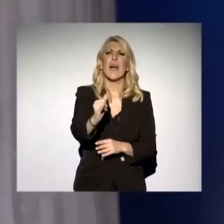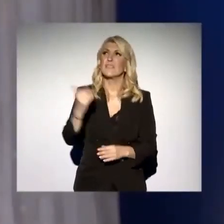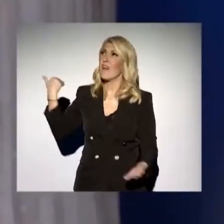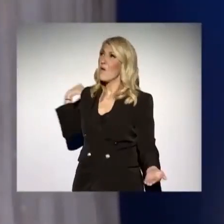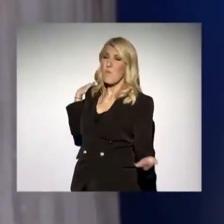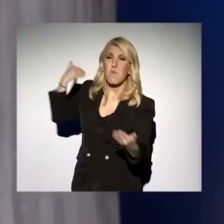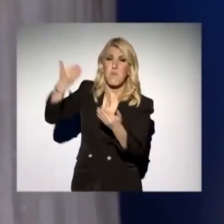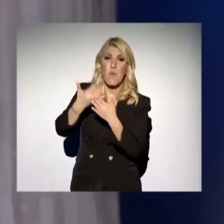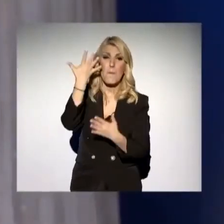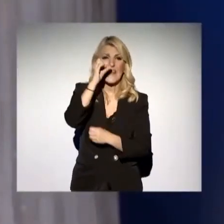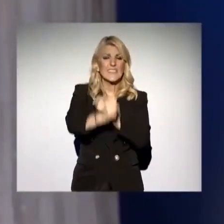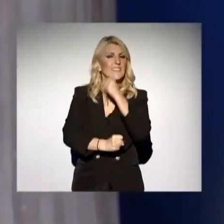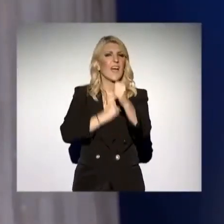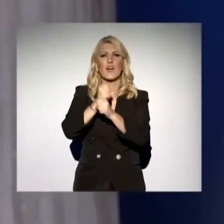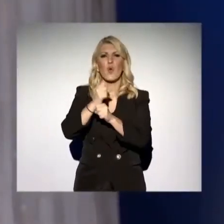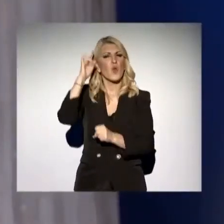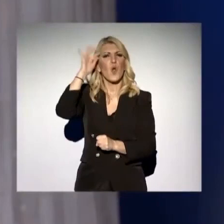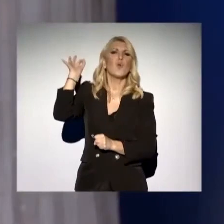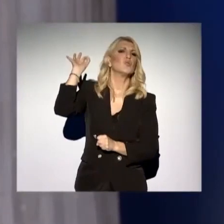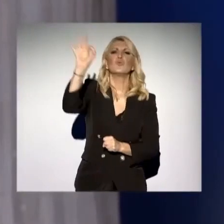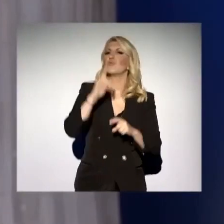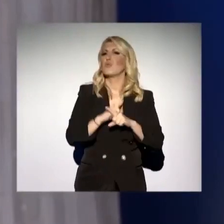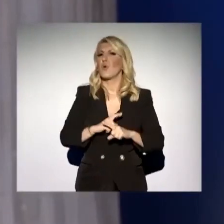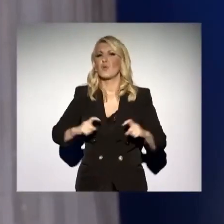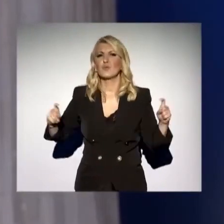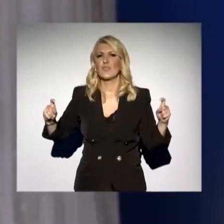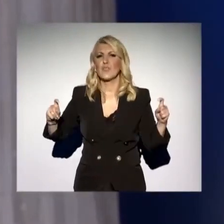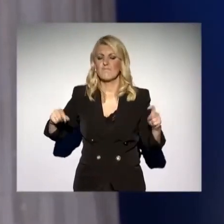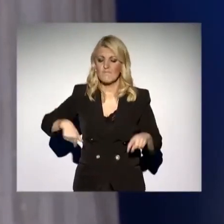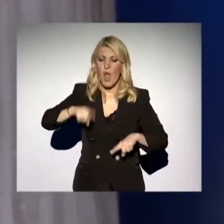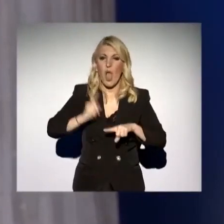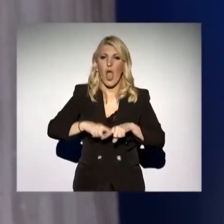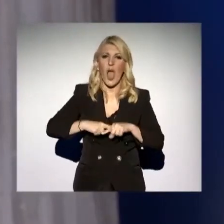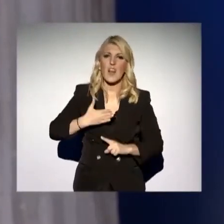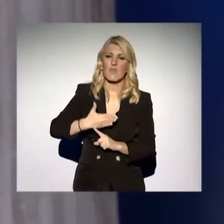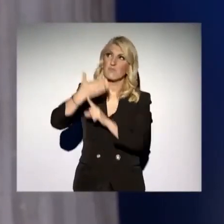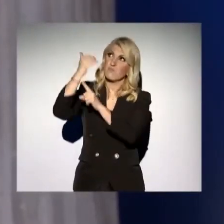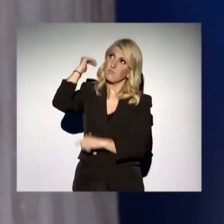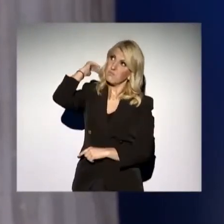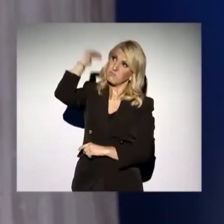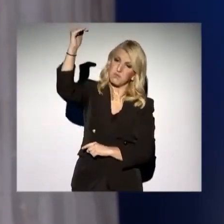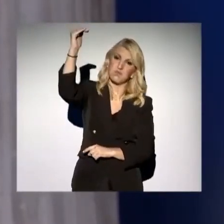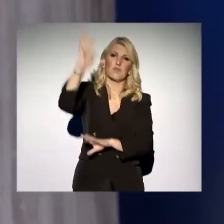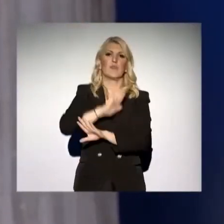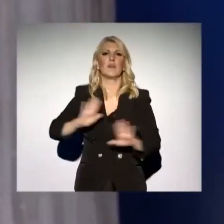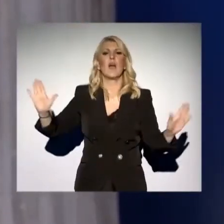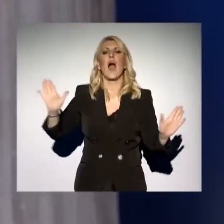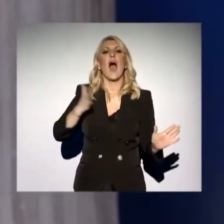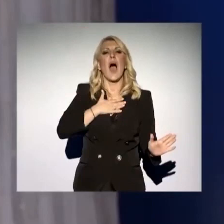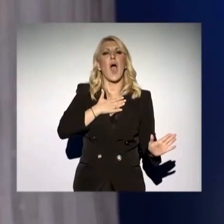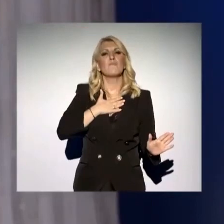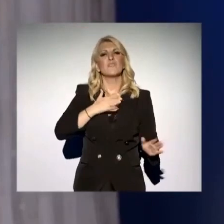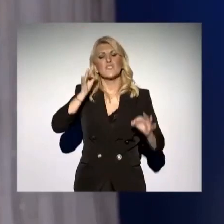χρόνια. Επιλέγοντας σε όλα τα κρίσιμα στοιχήματα να σταθεί στη σωστή πλευρά της ιστορίας.